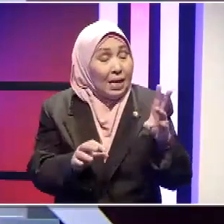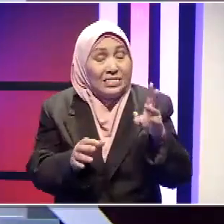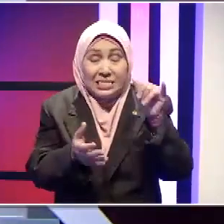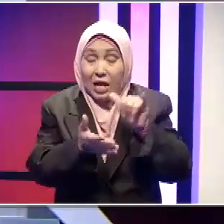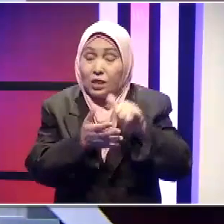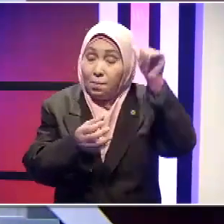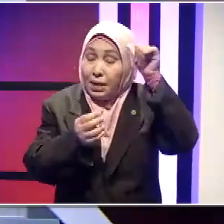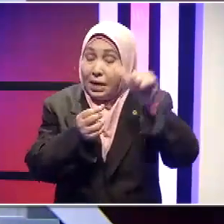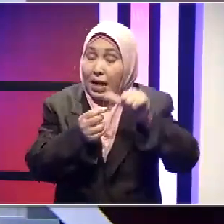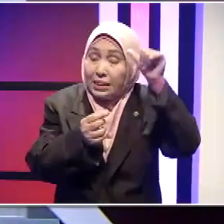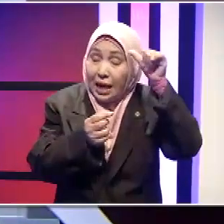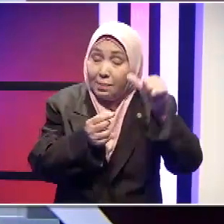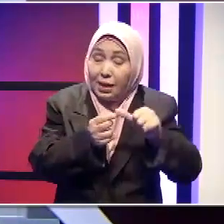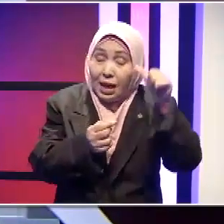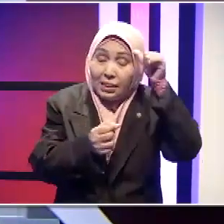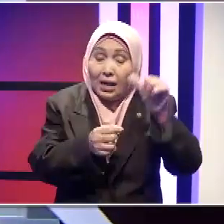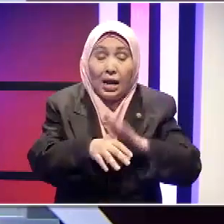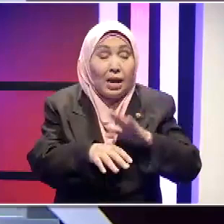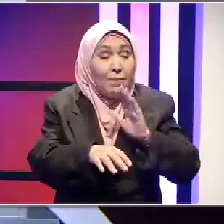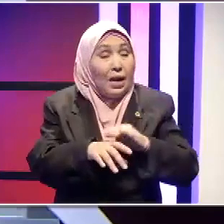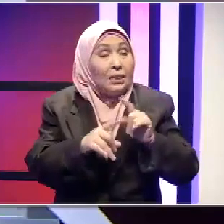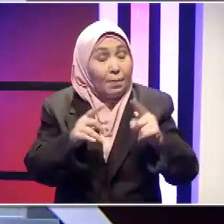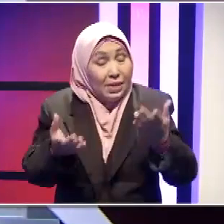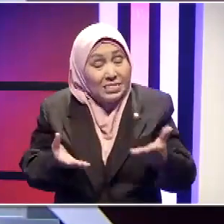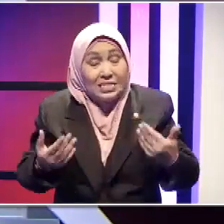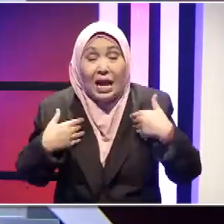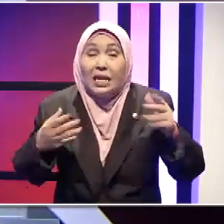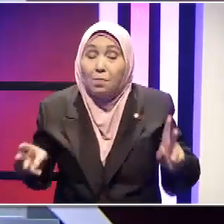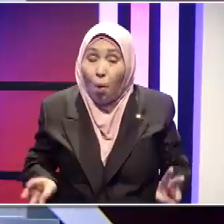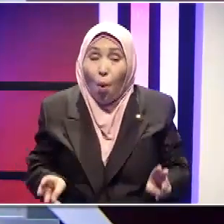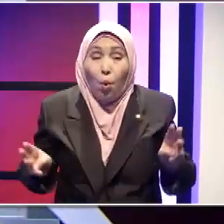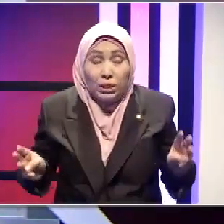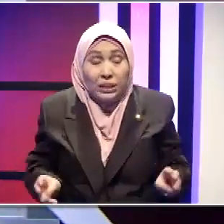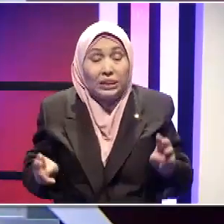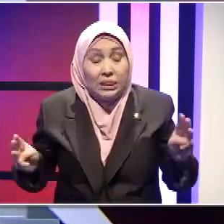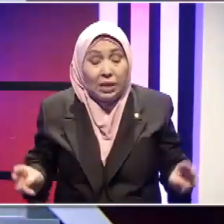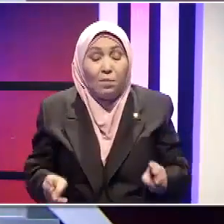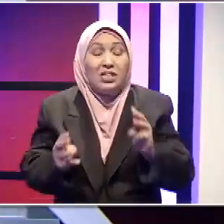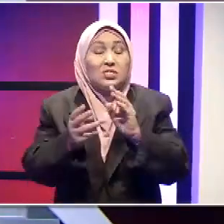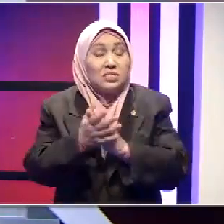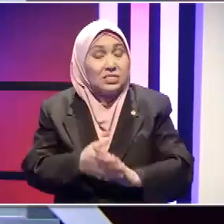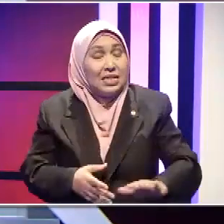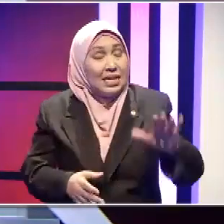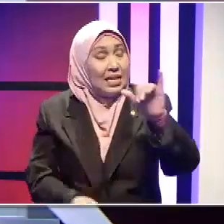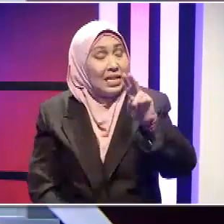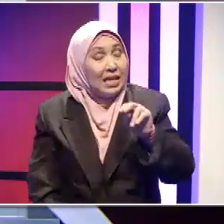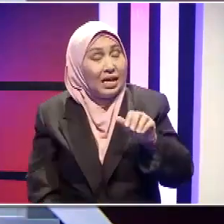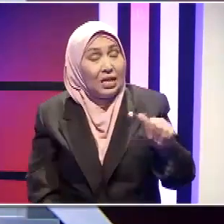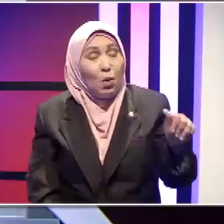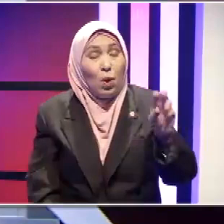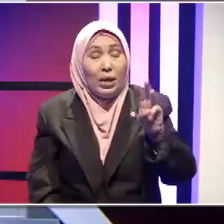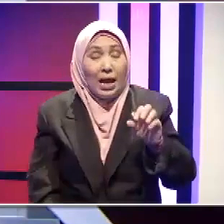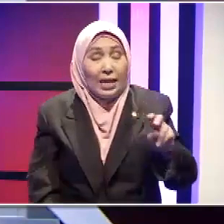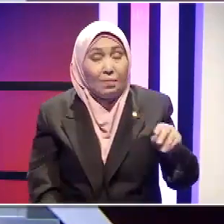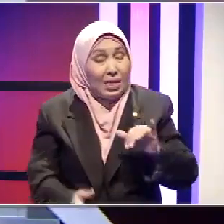ya sebagai satu amaran tetapi di sini ada motivasi innalilmuttaqina vignette yuwanaim